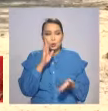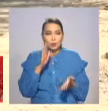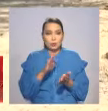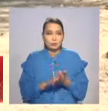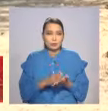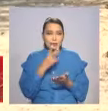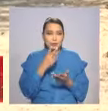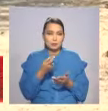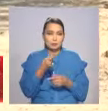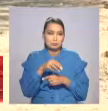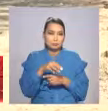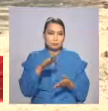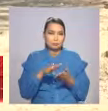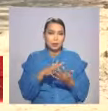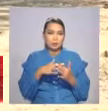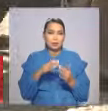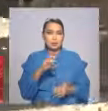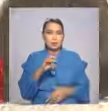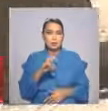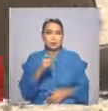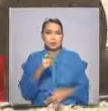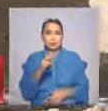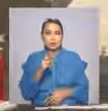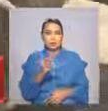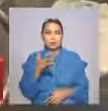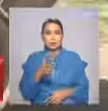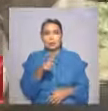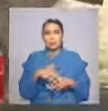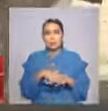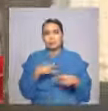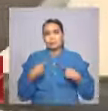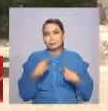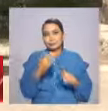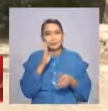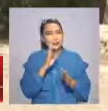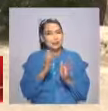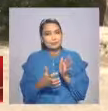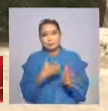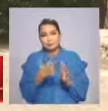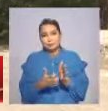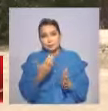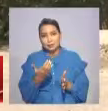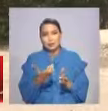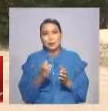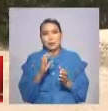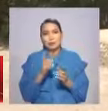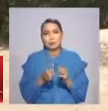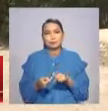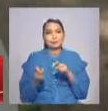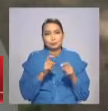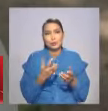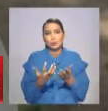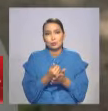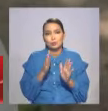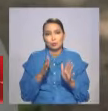Поселок Сарабхана с 5-тысячным населением страдает от острой нехватки питьевой воды. С переменным успехом она есть лишь у трети жителей.